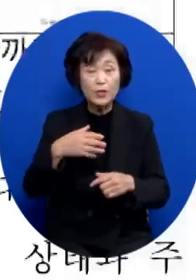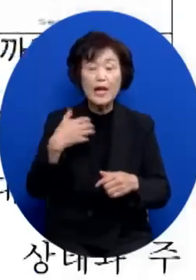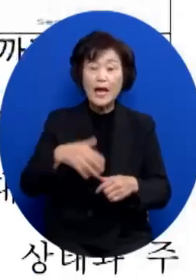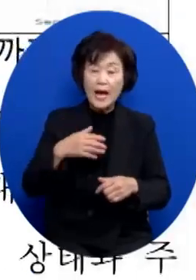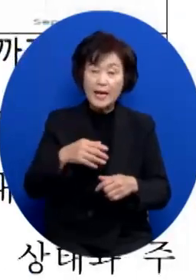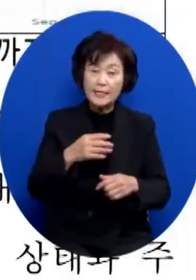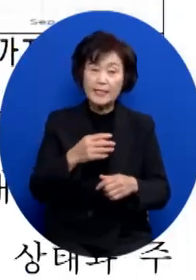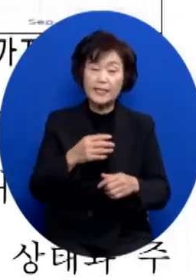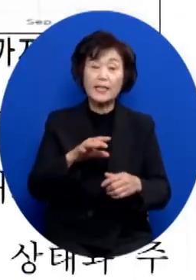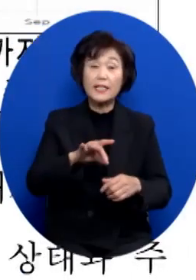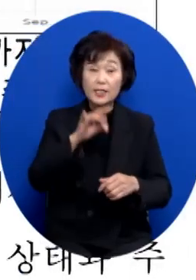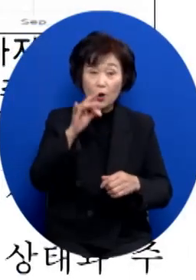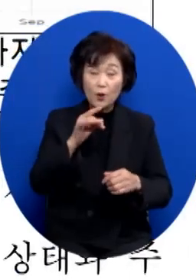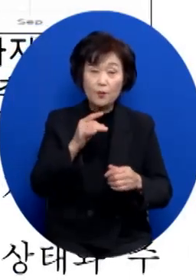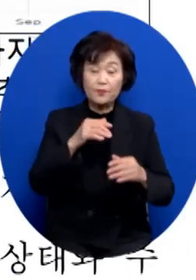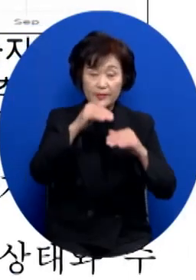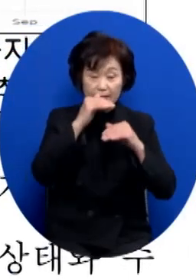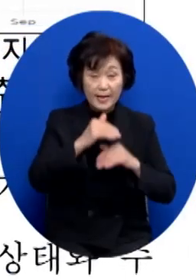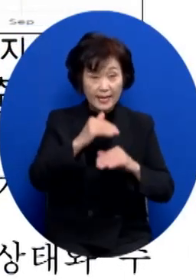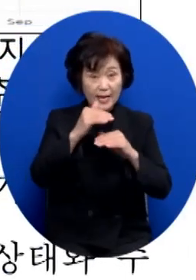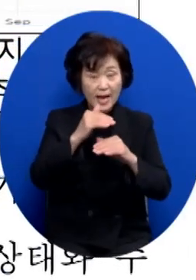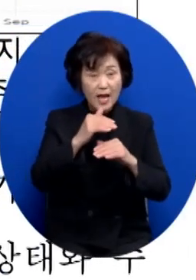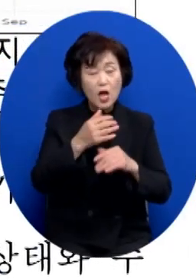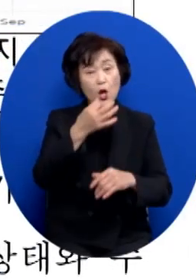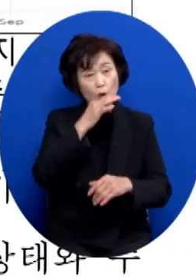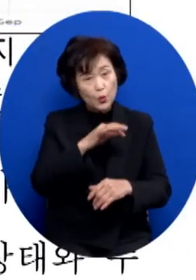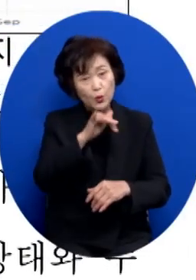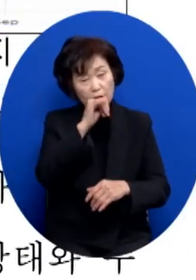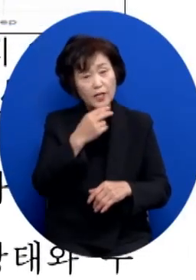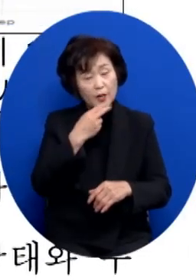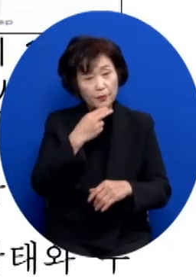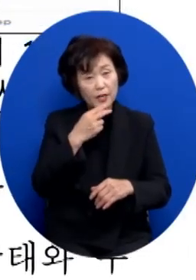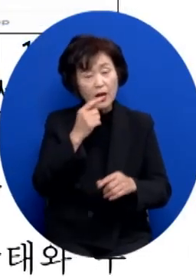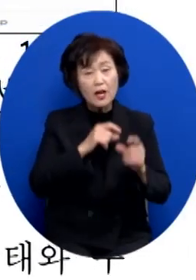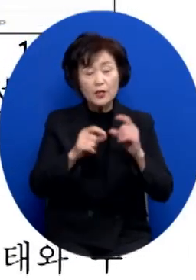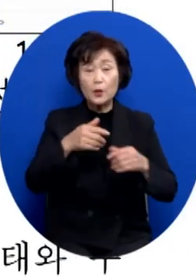시행 초기이므로 실효성에 관한 분석은 추가로 필요하지만